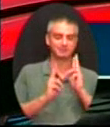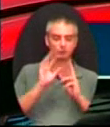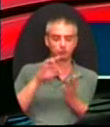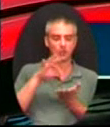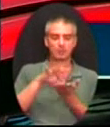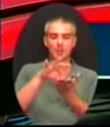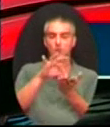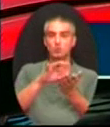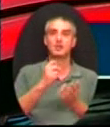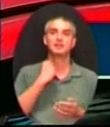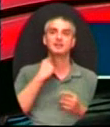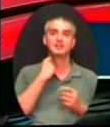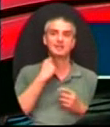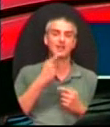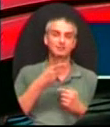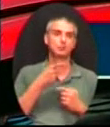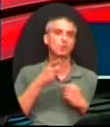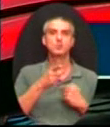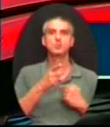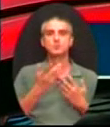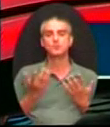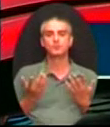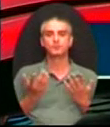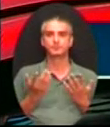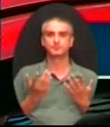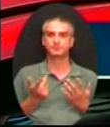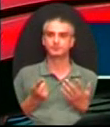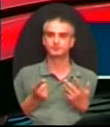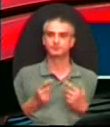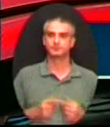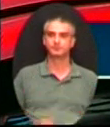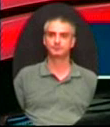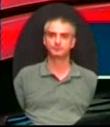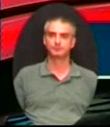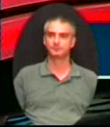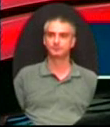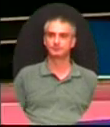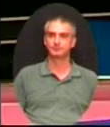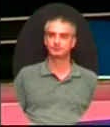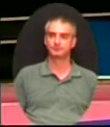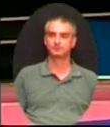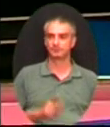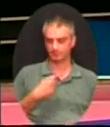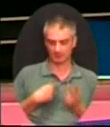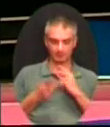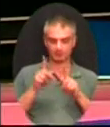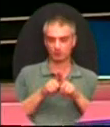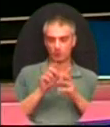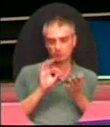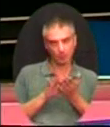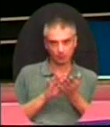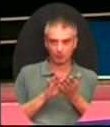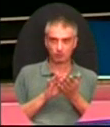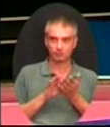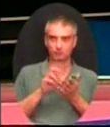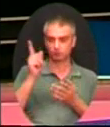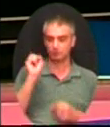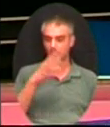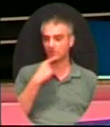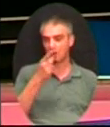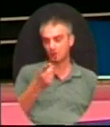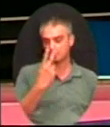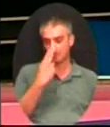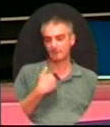שבהם היין הוא בעצם חשוף. נכון, וזה מחזיר אותנו לאותה נקודה, שהם באים ואומרים,